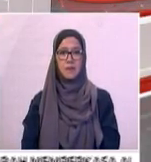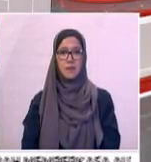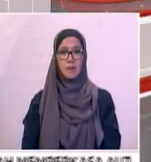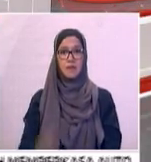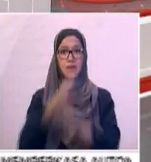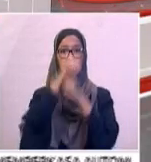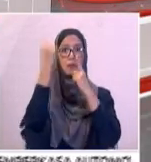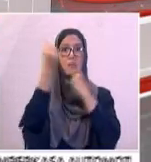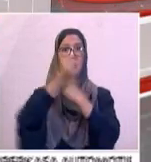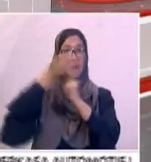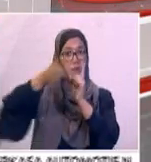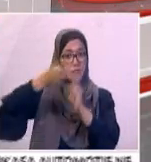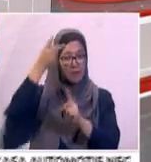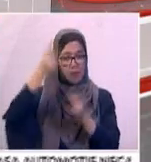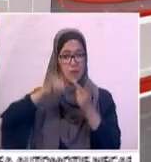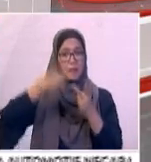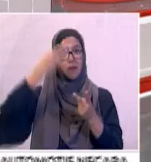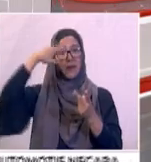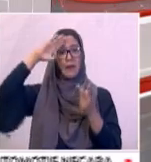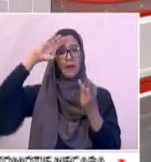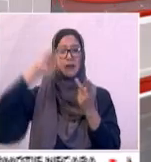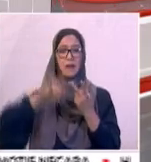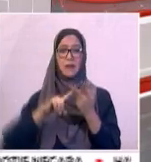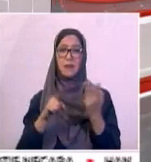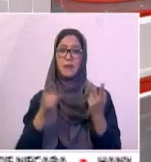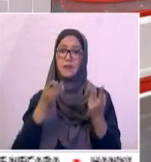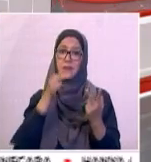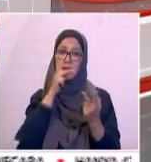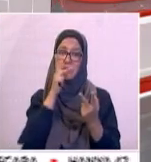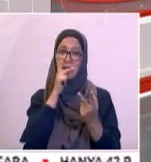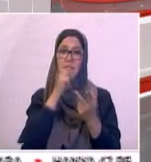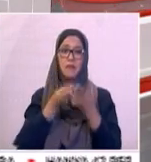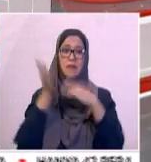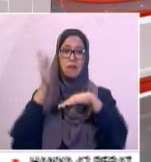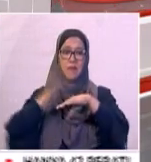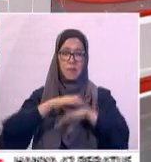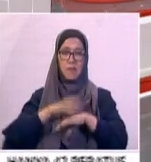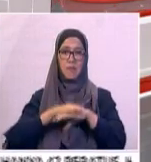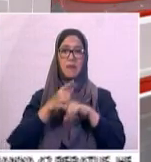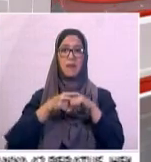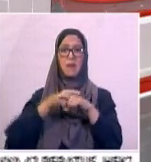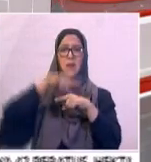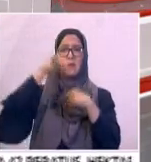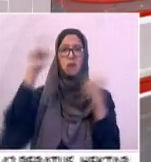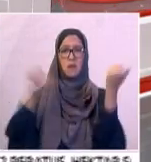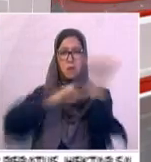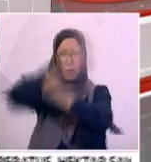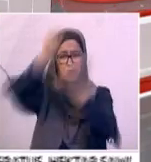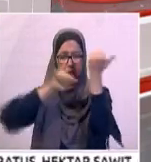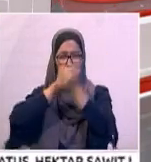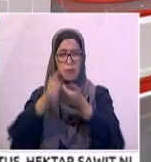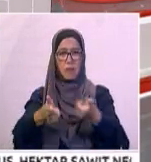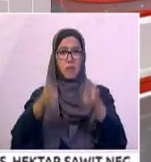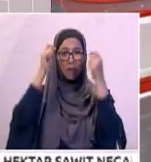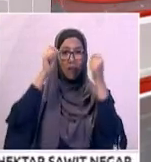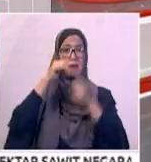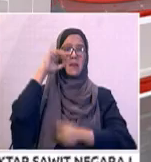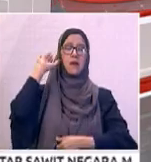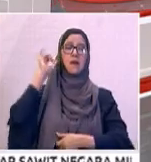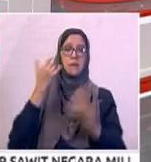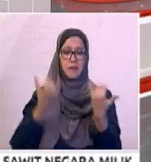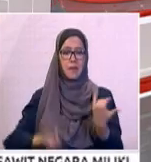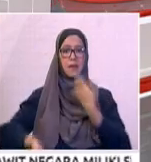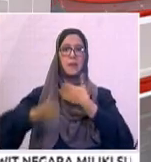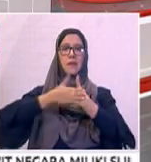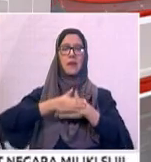Keadaan di Pulau Pinang, Perlis dan Kedah yang dilanda ribut malam semalam kembali pulih. Jabatan Meteorologi memaklumkan tiada